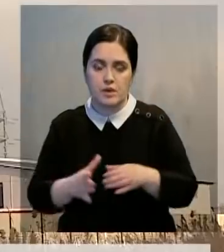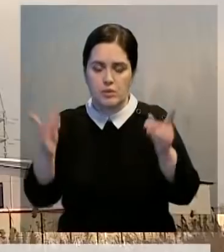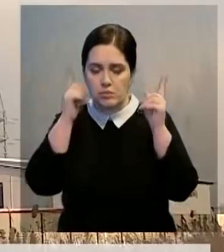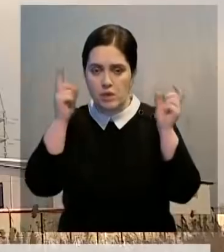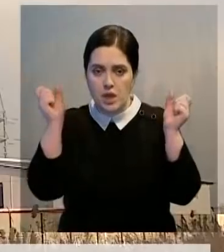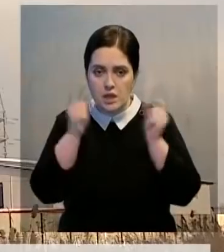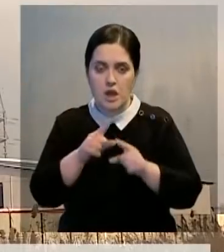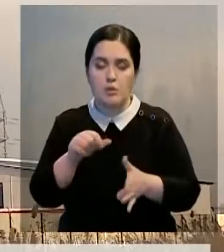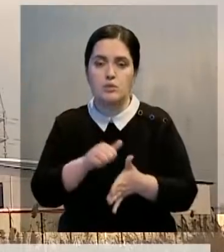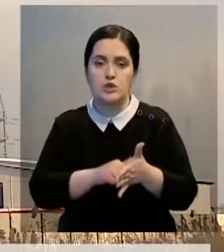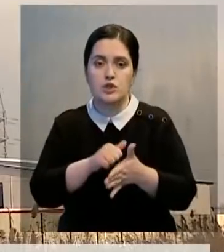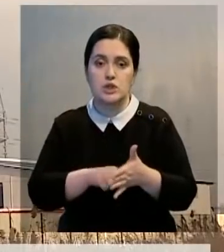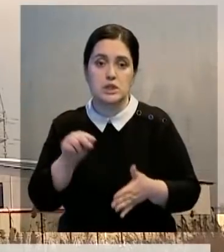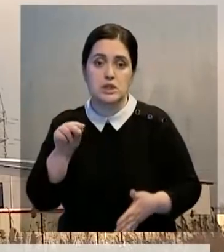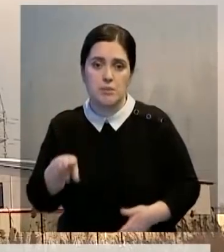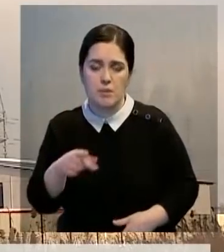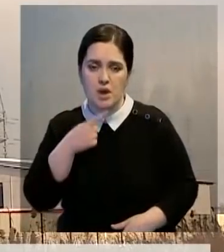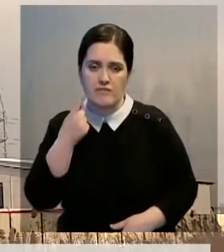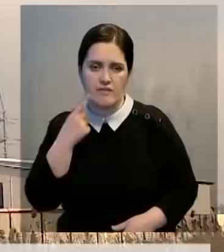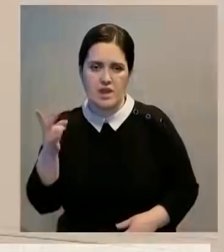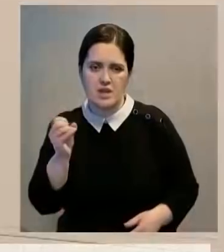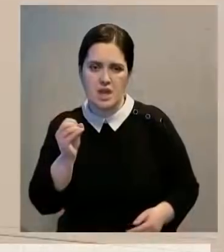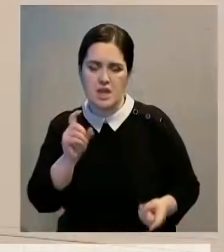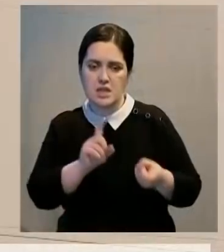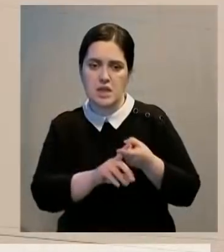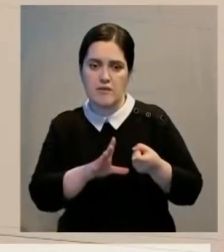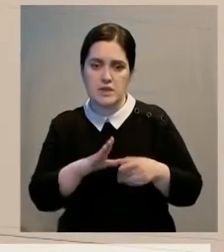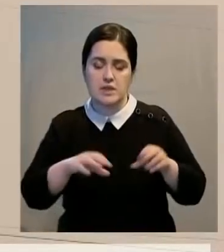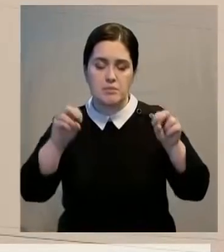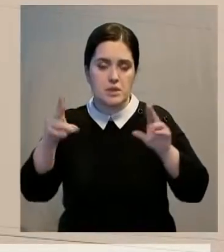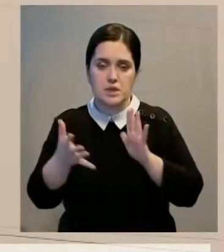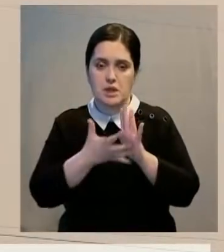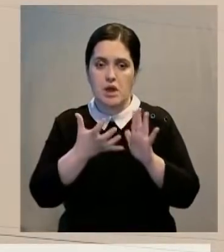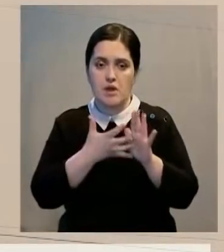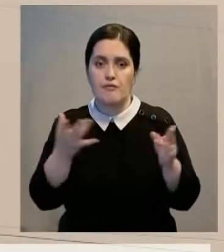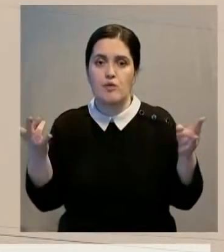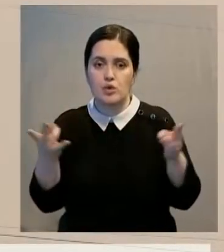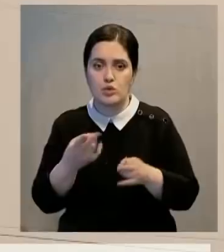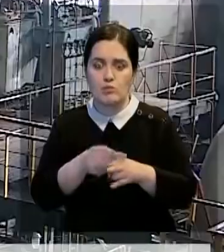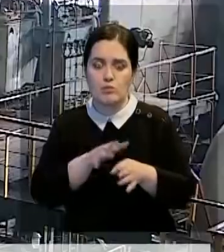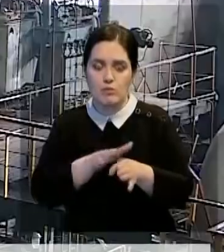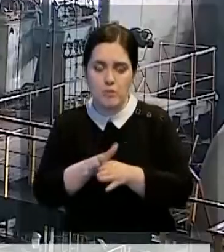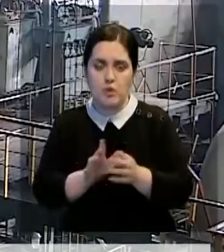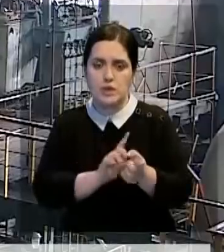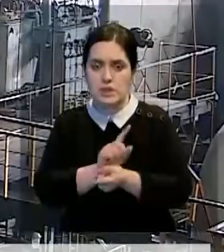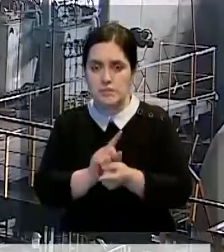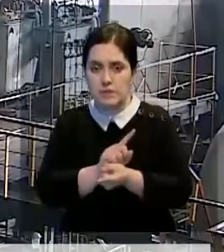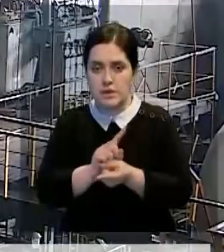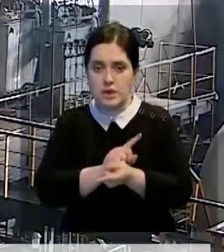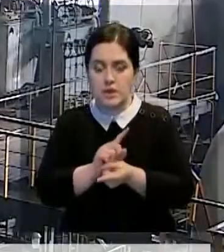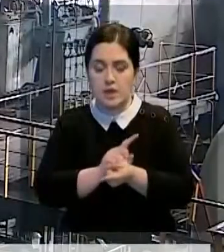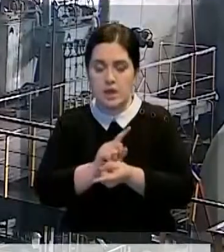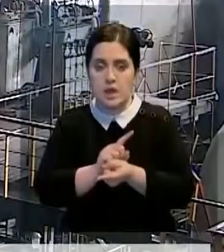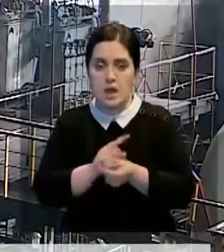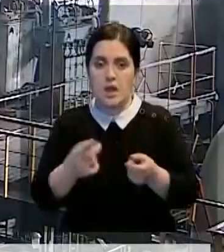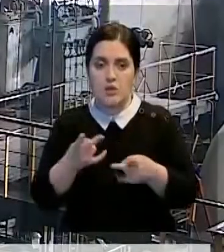в причинах ЧП. Однако, по словам независимых экспертов, этого недостаточно. Нужны кардинальные изменения всей отрасли. В